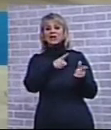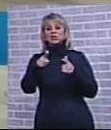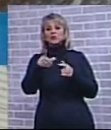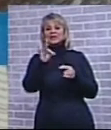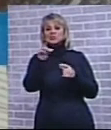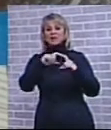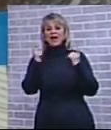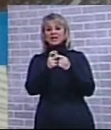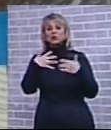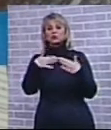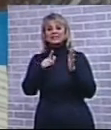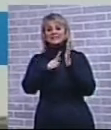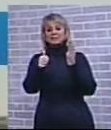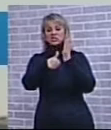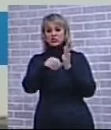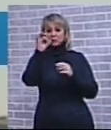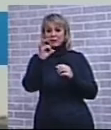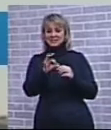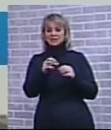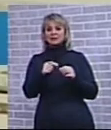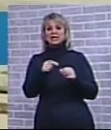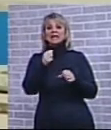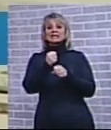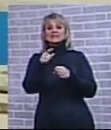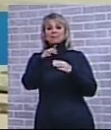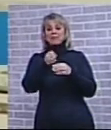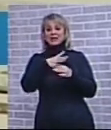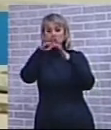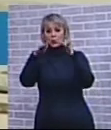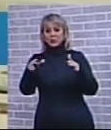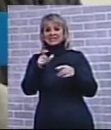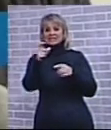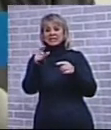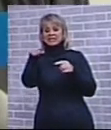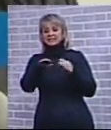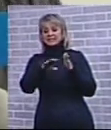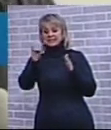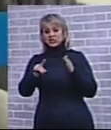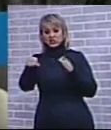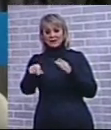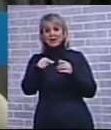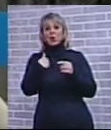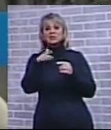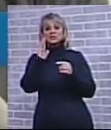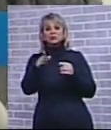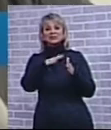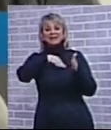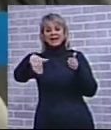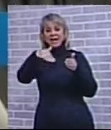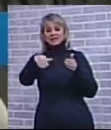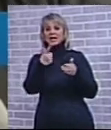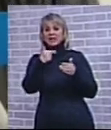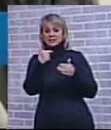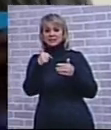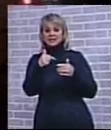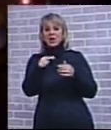Готовность Ростов-арены уже 76%. Белая кровля, синие в основном сиденья. У нас будет ряд